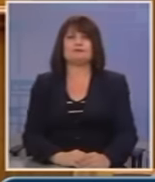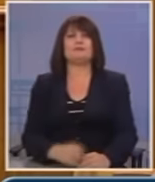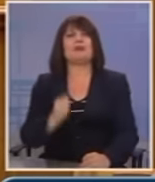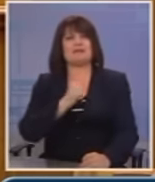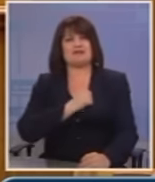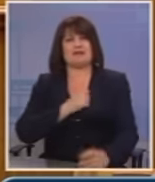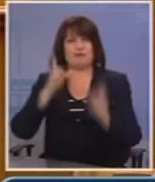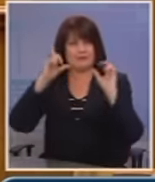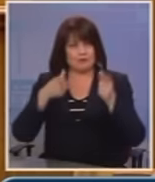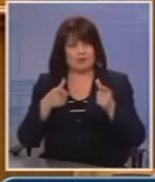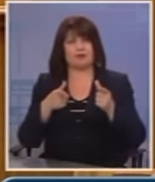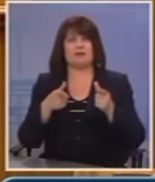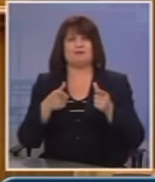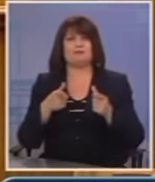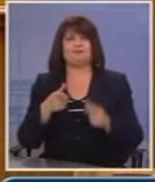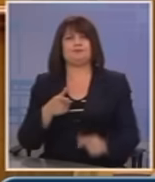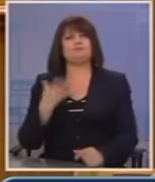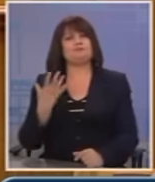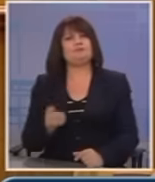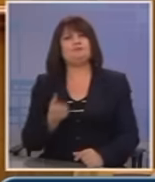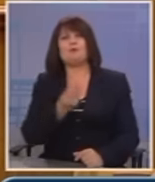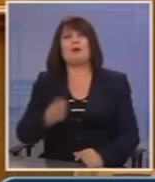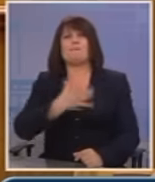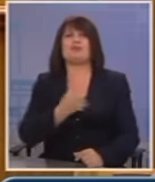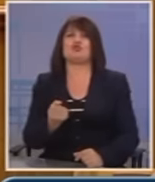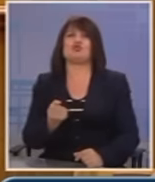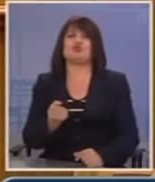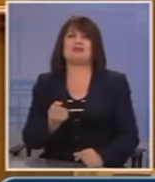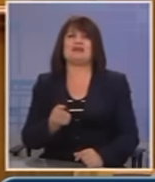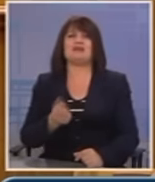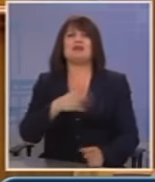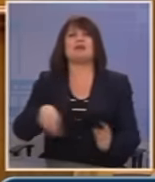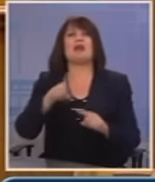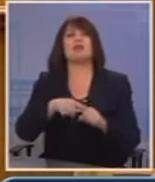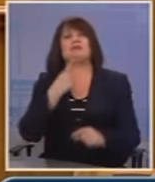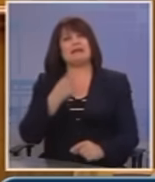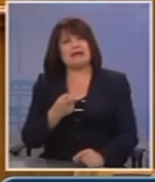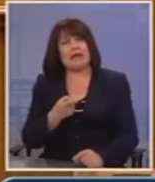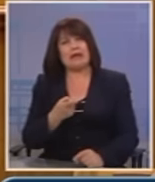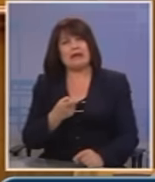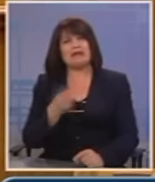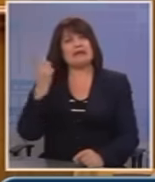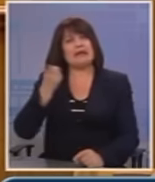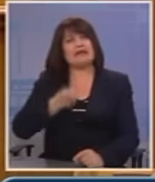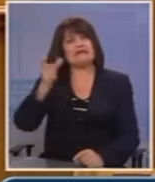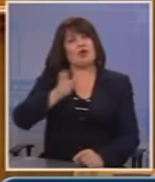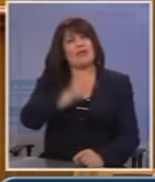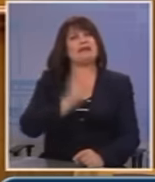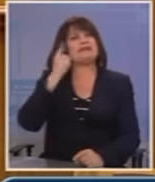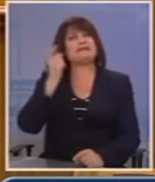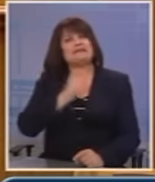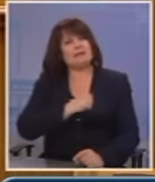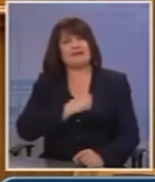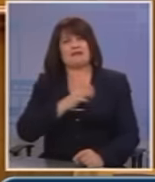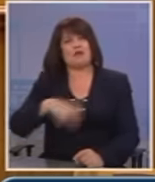Πιστεύουμε στη δημοκρατία. Έχουμε μεγάλη εμπιστοσύνη στην ετιμιγορία του ελληνικού λαού, την κρίση του κάθε Έλληνα και της